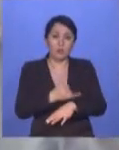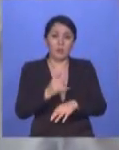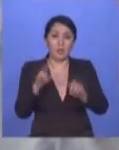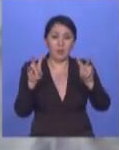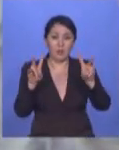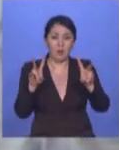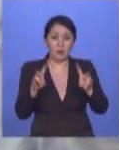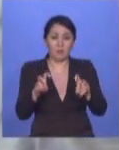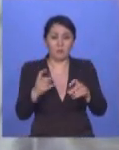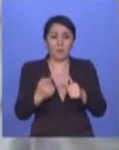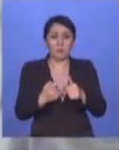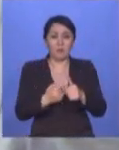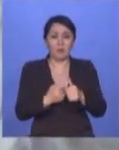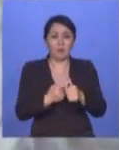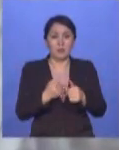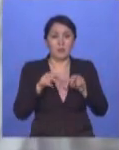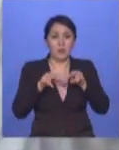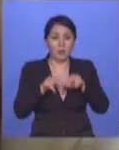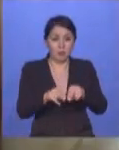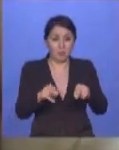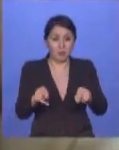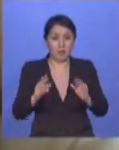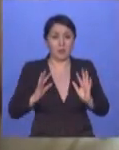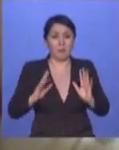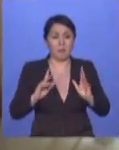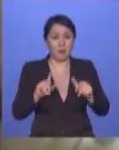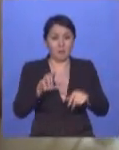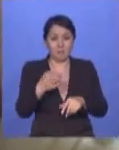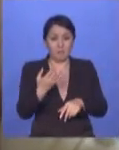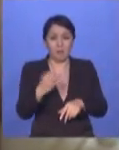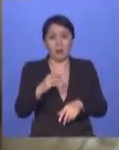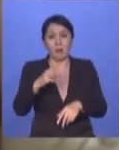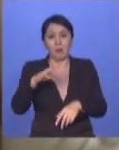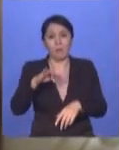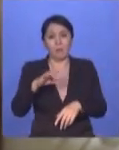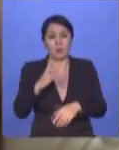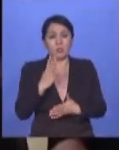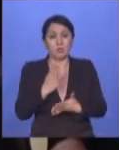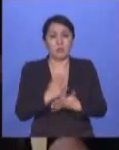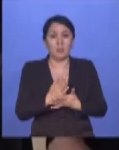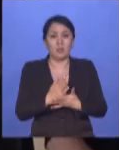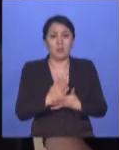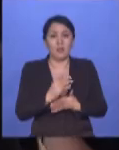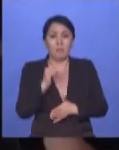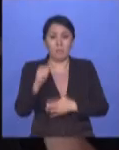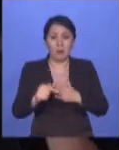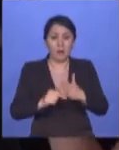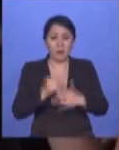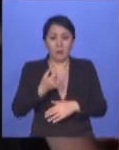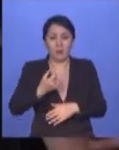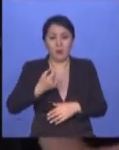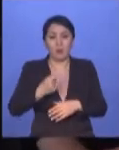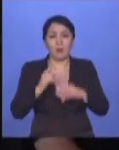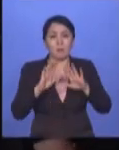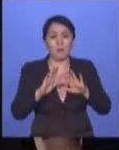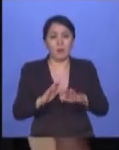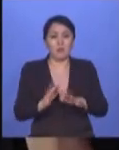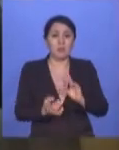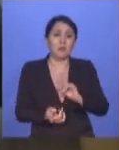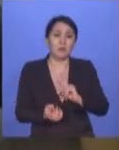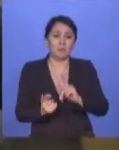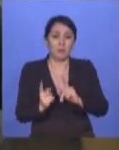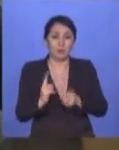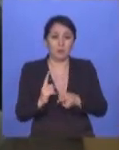берілген. Атап айтқанда Петропавл саябағы маңында Абай Пушкин композициясы орналасқан. Қазір ол шаһардың ең көрнекті жерлерінің біріне айналып